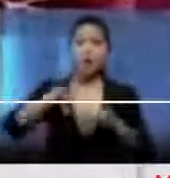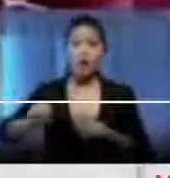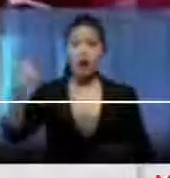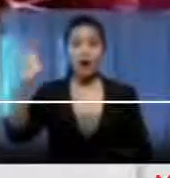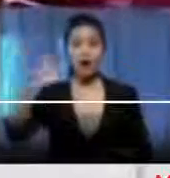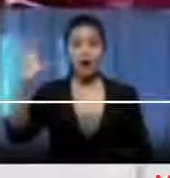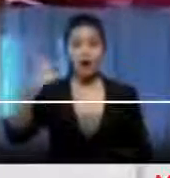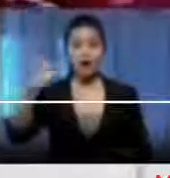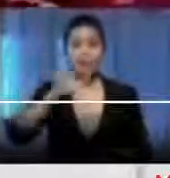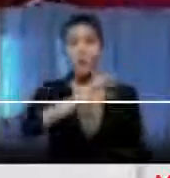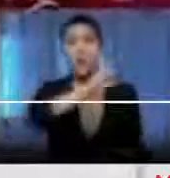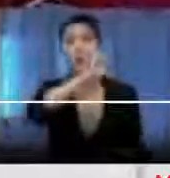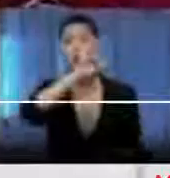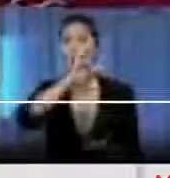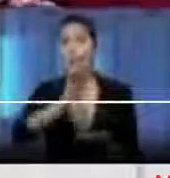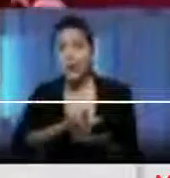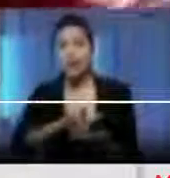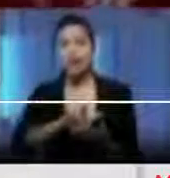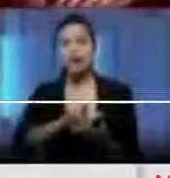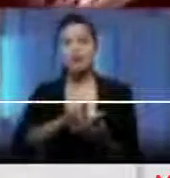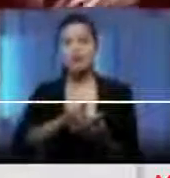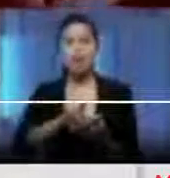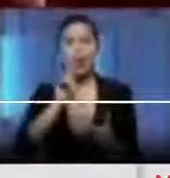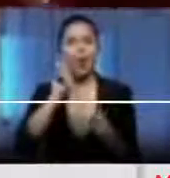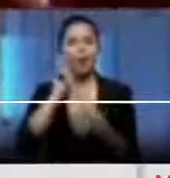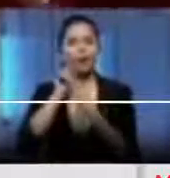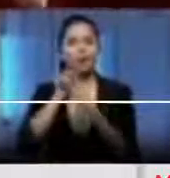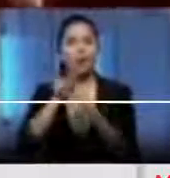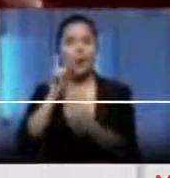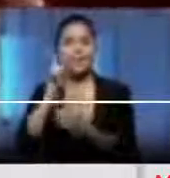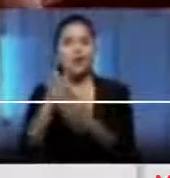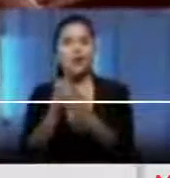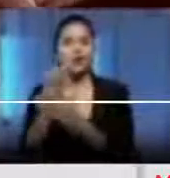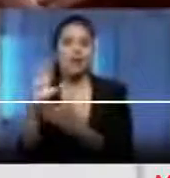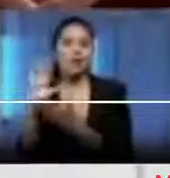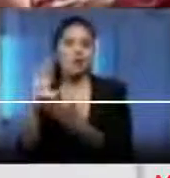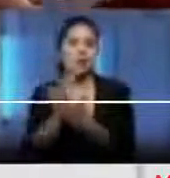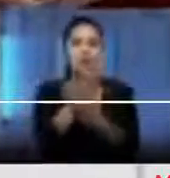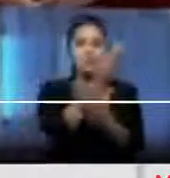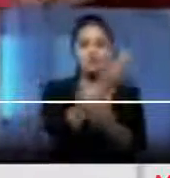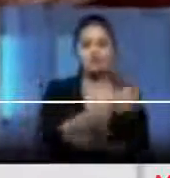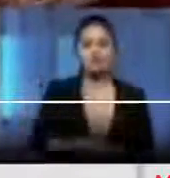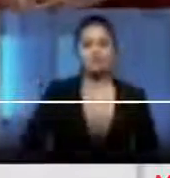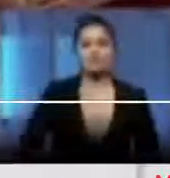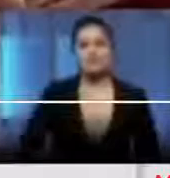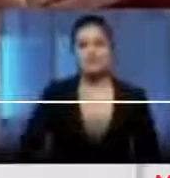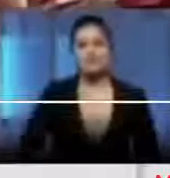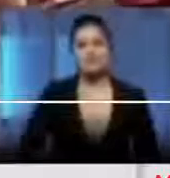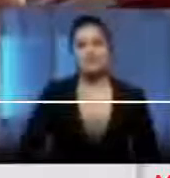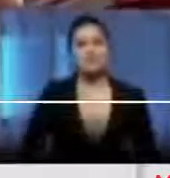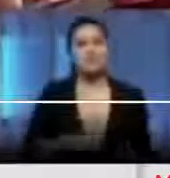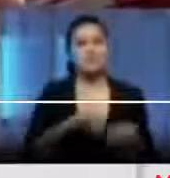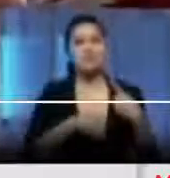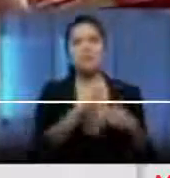Мы предотвратили попытку переворота. Мы не дали заговорщикам превратить Венесуэлу и Каракас в поле боя. Путчисты потерпели